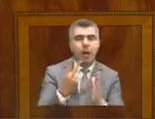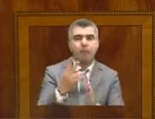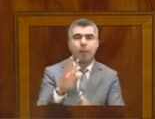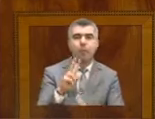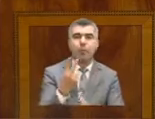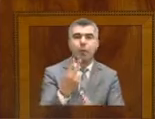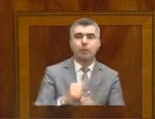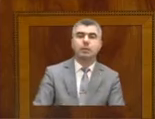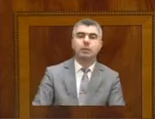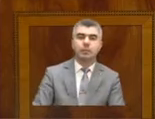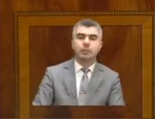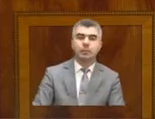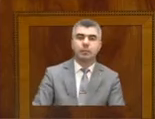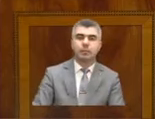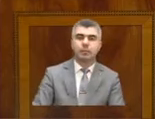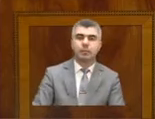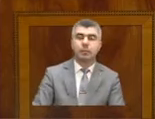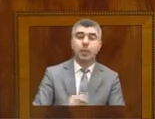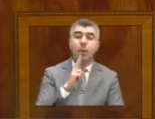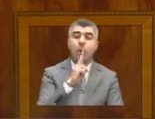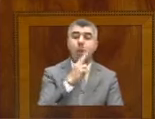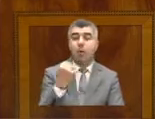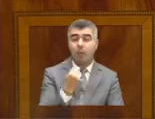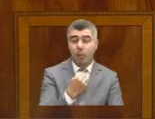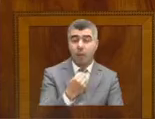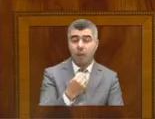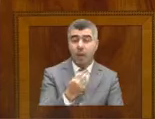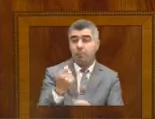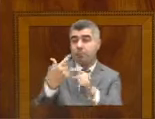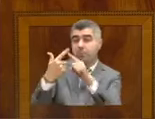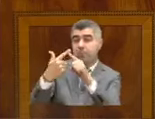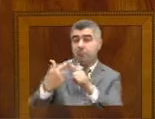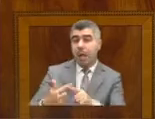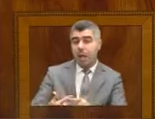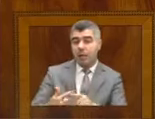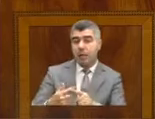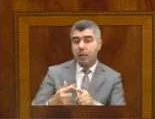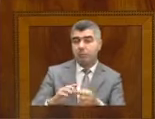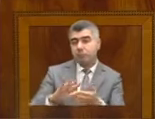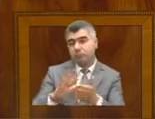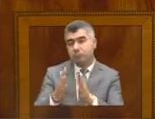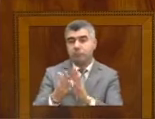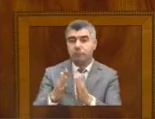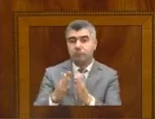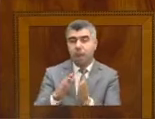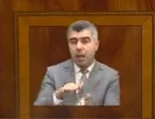2025. وقد خصصت الحكومة غلافا ماليا يقدر ب